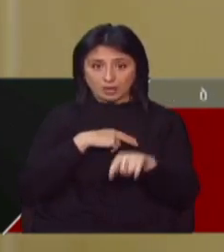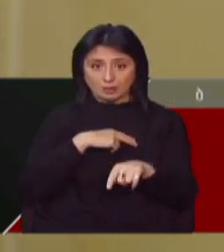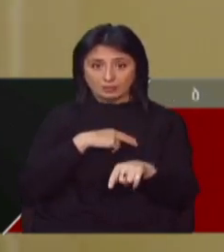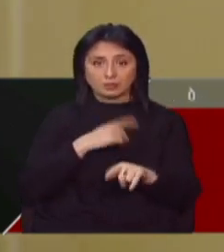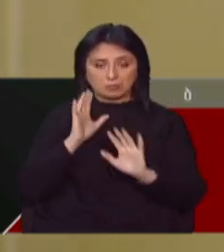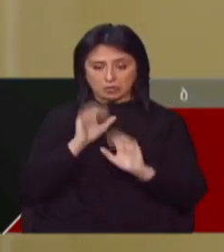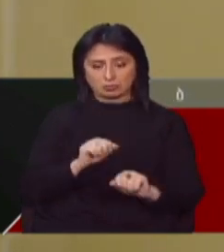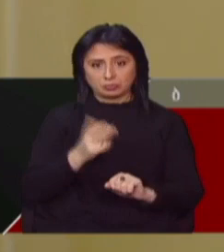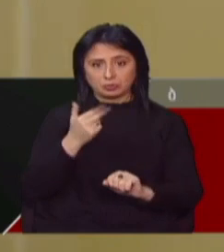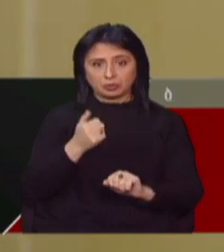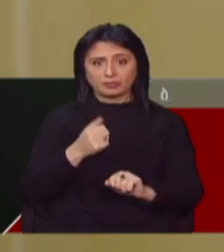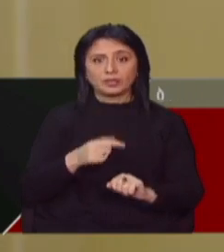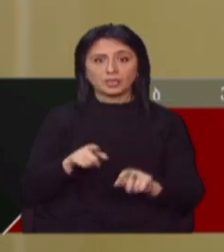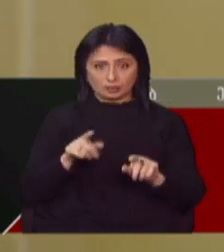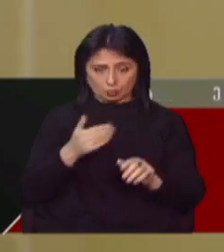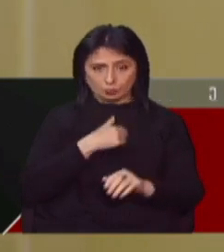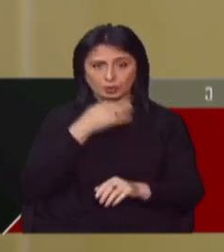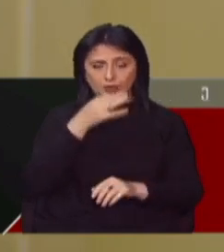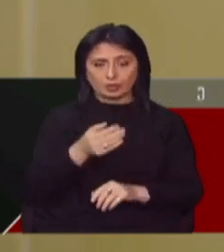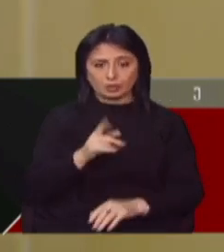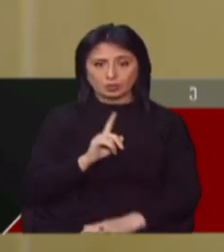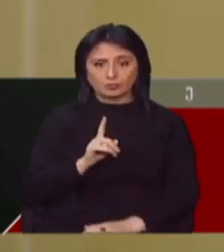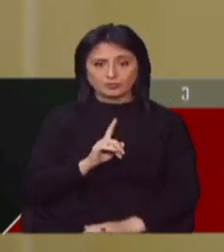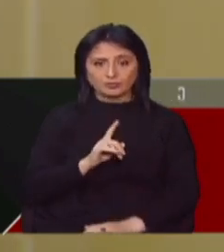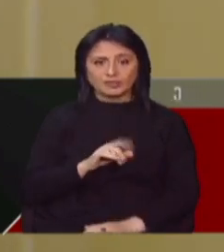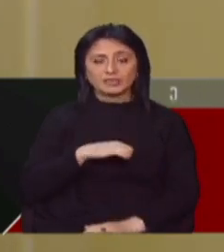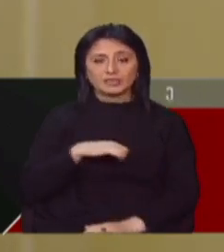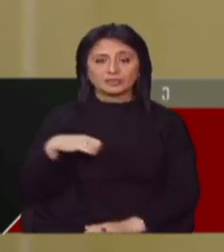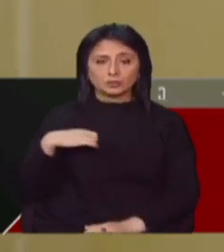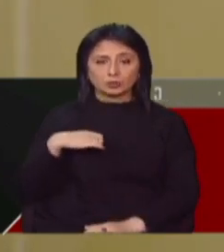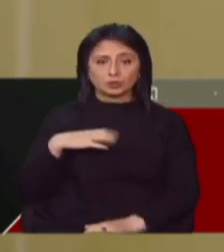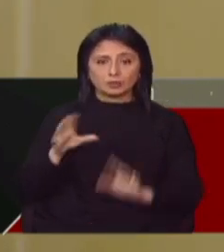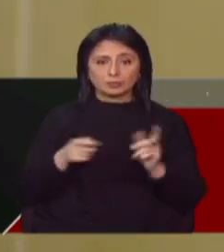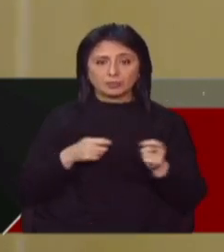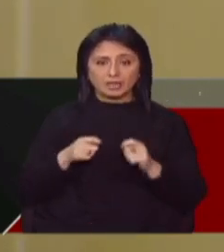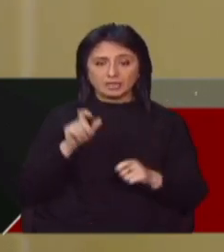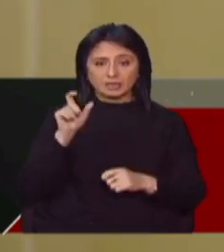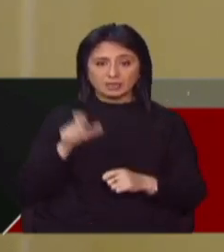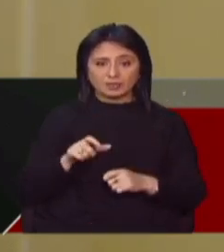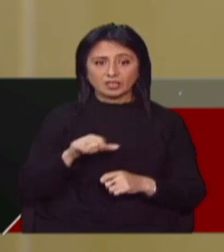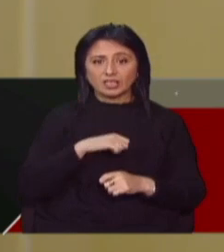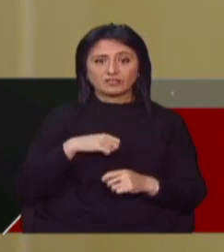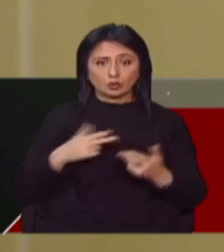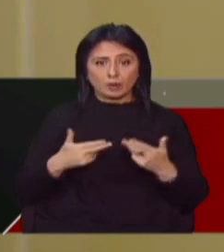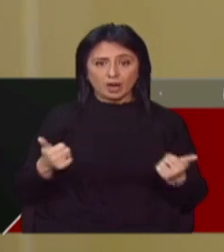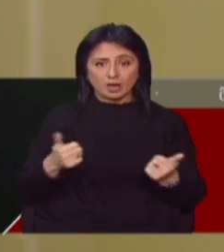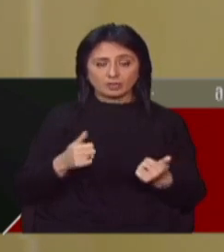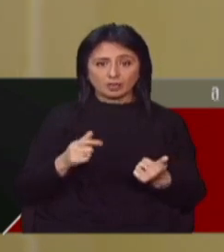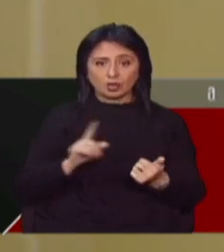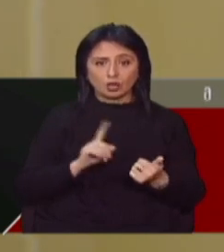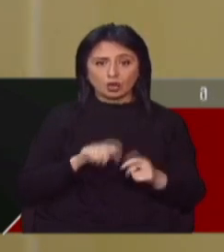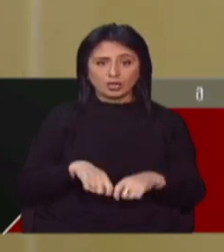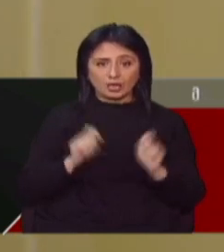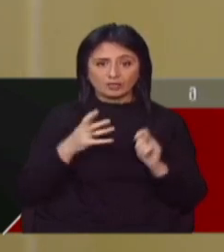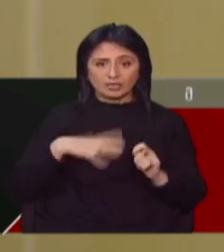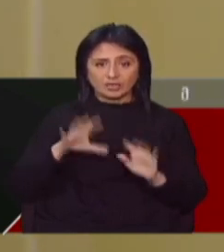სტომაზე ხარს დაუჭირა. ისე უნდა გითხრათ, რომ თვითონ prezidentma, tuton agiera, ruda,